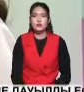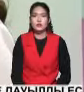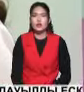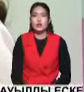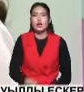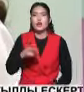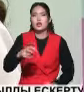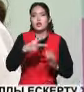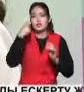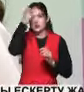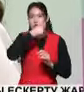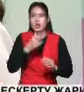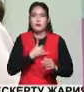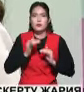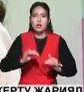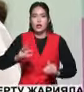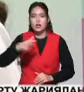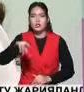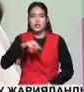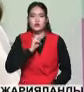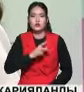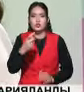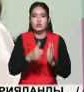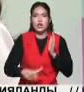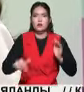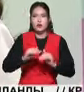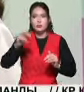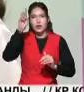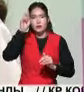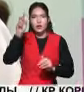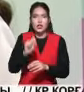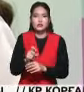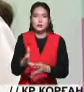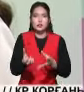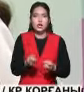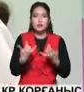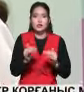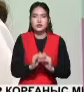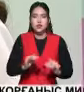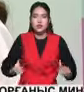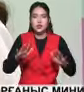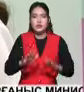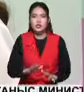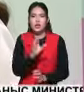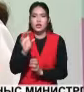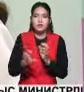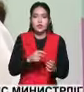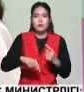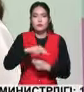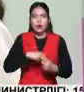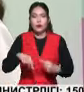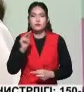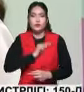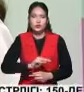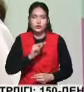2013 жылдан бастап біздің балабақша желісі 360 балаға мемлекеттік тапсырыс алды. Қазір балаларды балабақшамен қамтуда кәсіпкерлер өз үлестерін